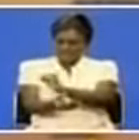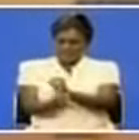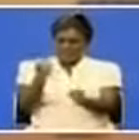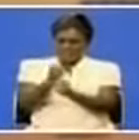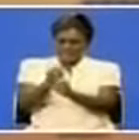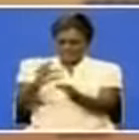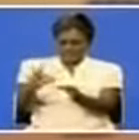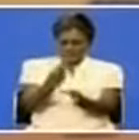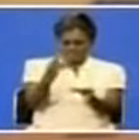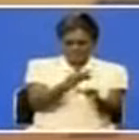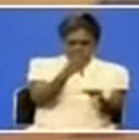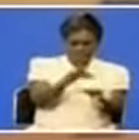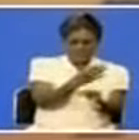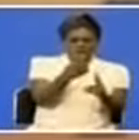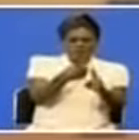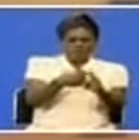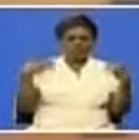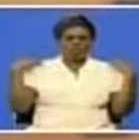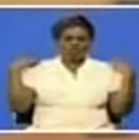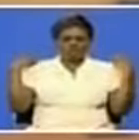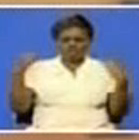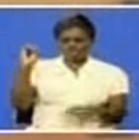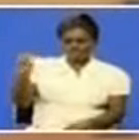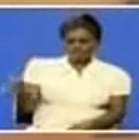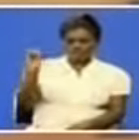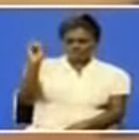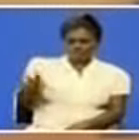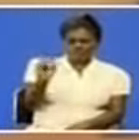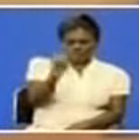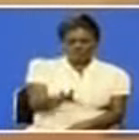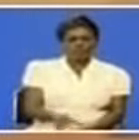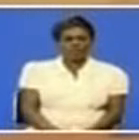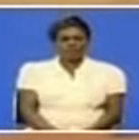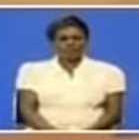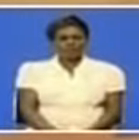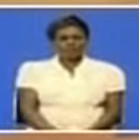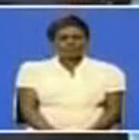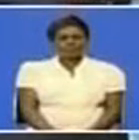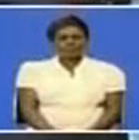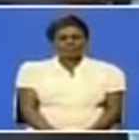hutengeneza mikeka kutoka kwa matambara ambayo yalitupwa na kampuni za kutengeneza nguo.